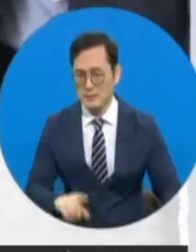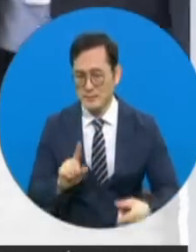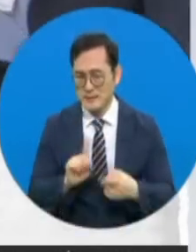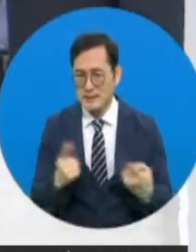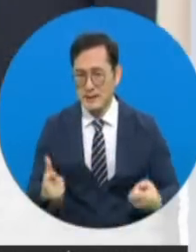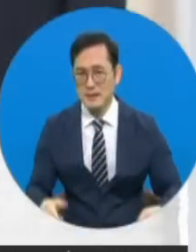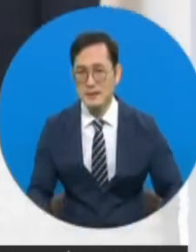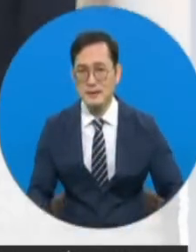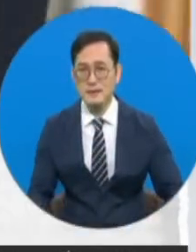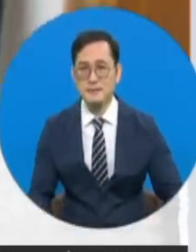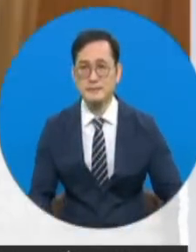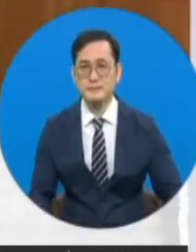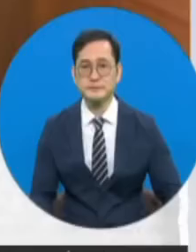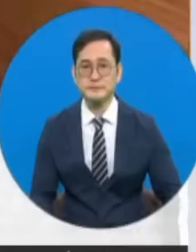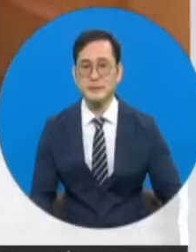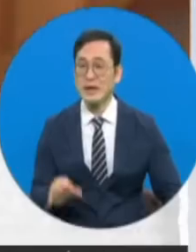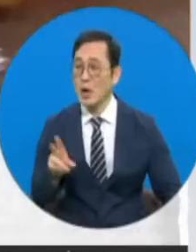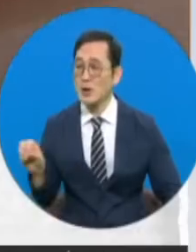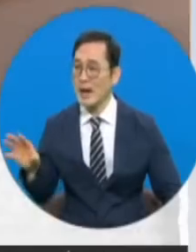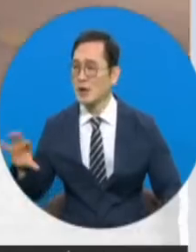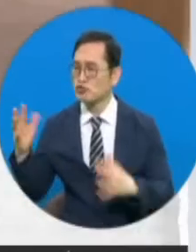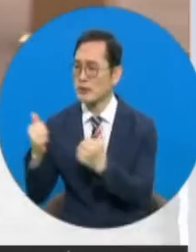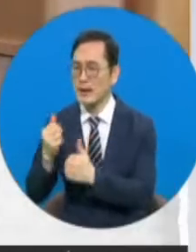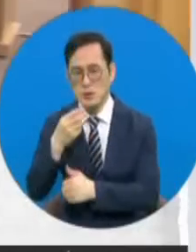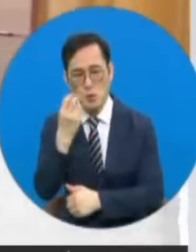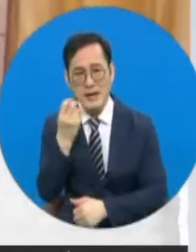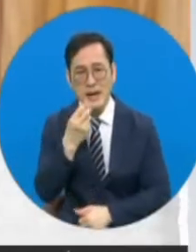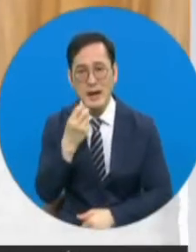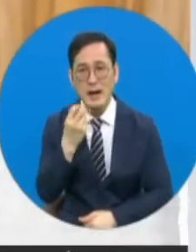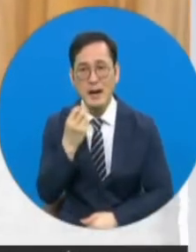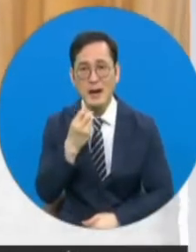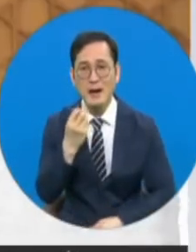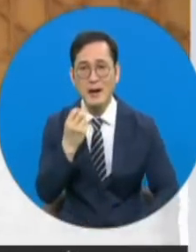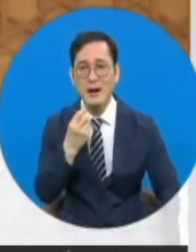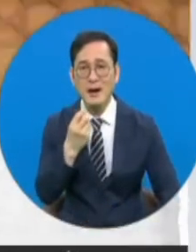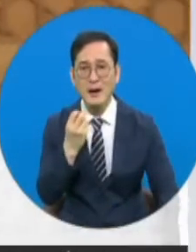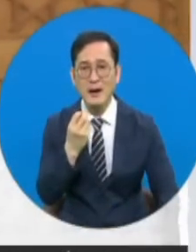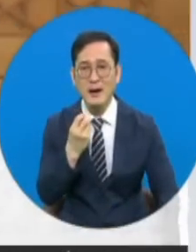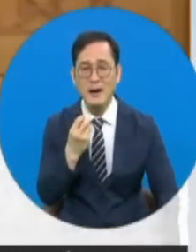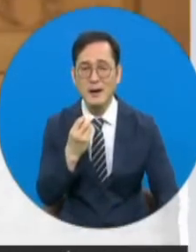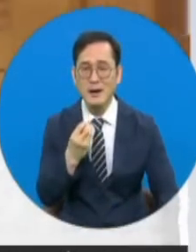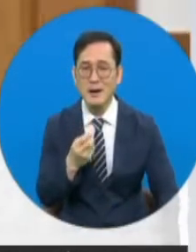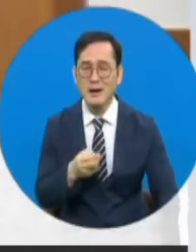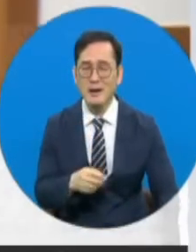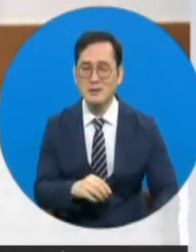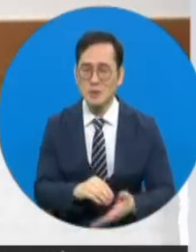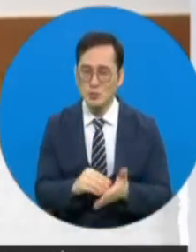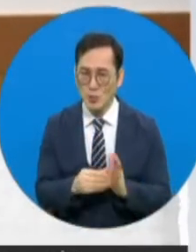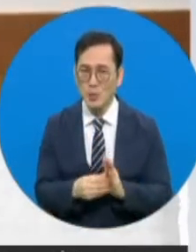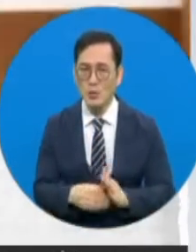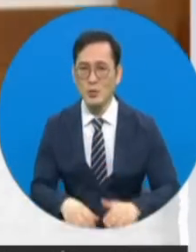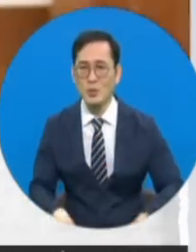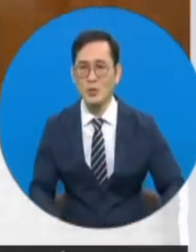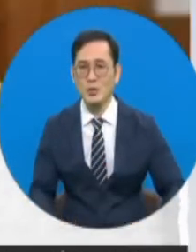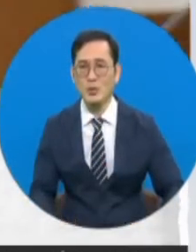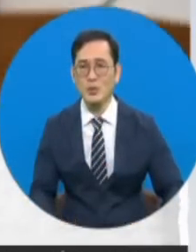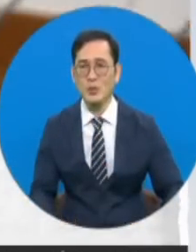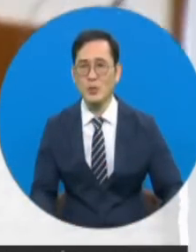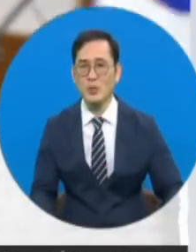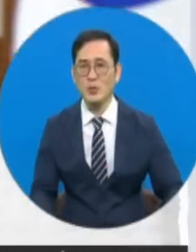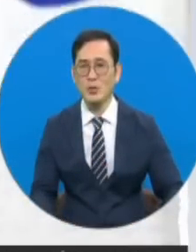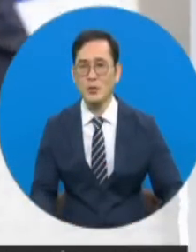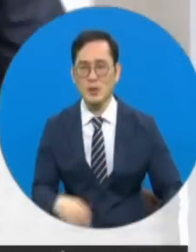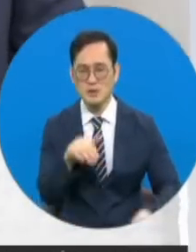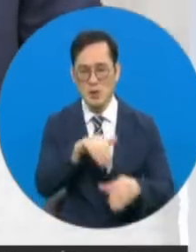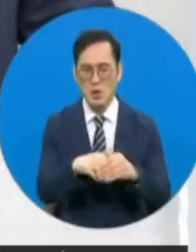공이 국정조사 하자 이렇게까지 나와도 아무런 얘기를 못 하는 상황이 이러는지 모르겠는데요 조속하게이 수단과 방법을 가리지